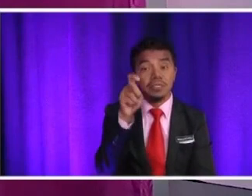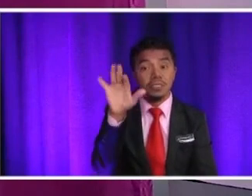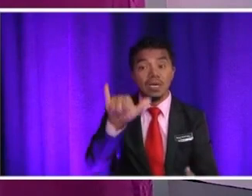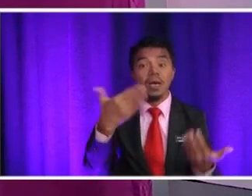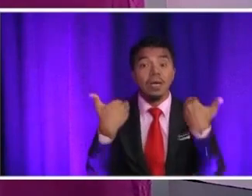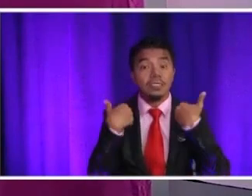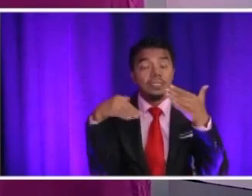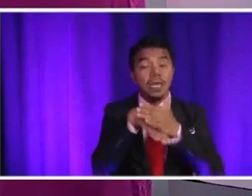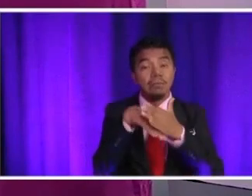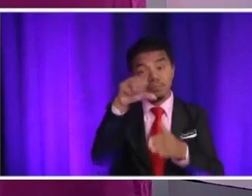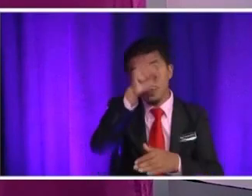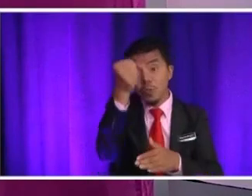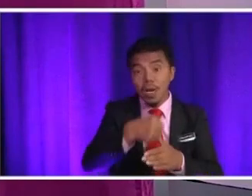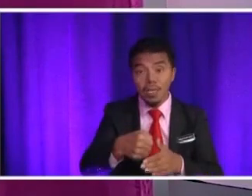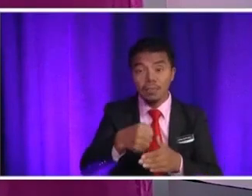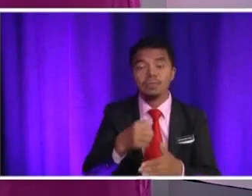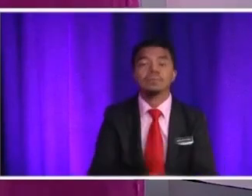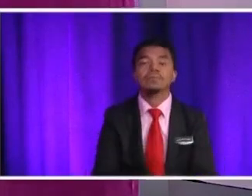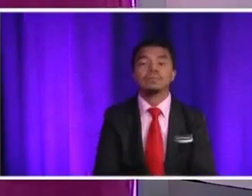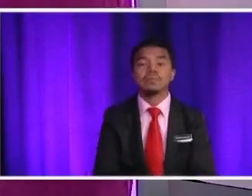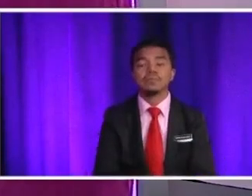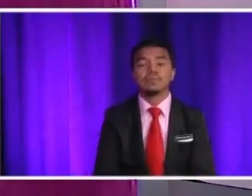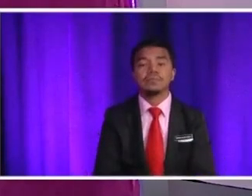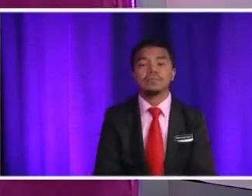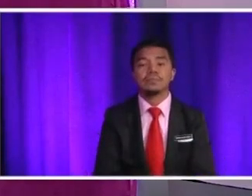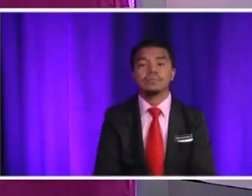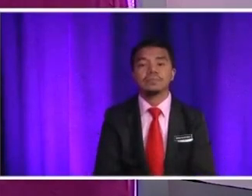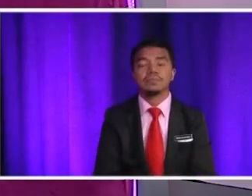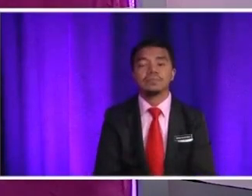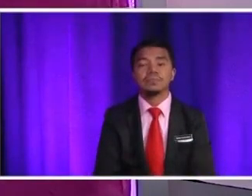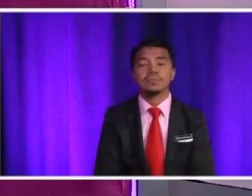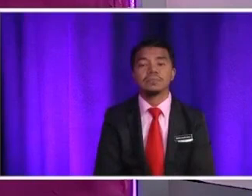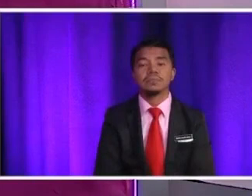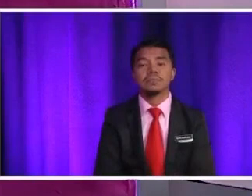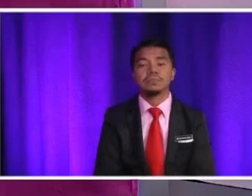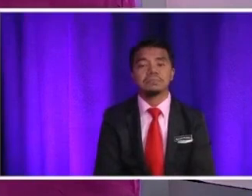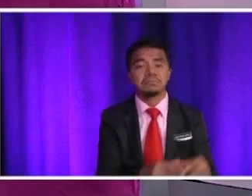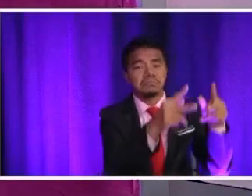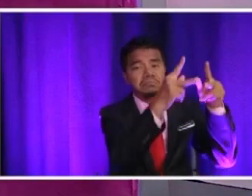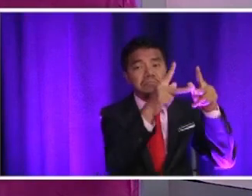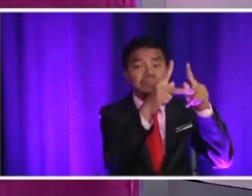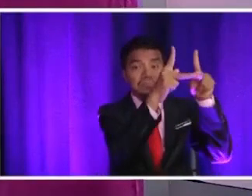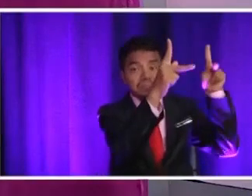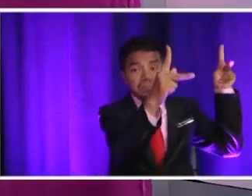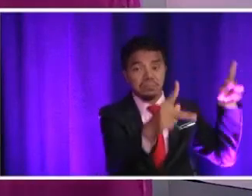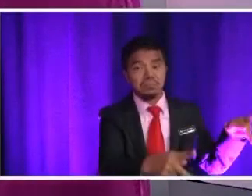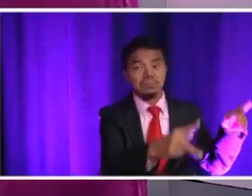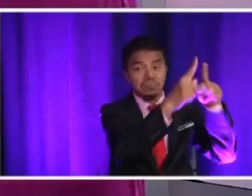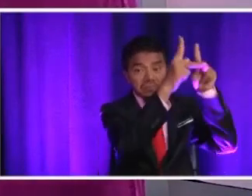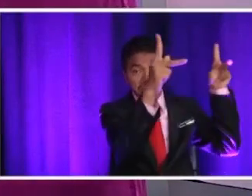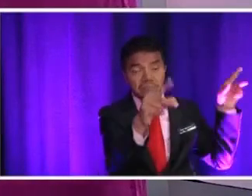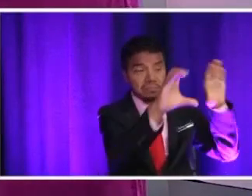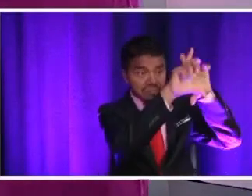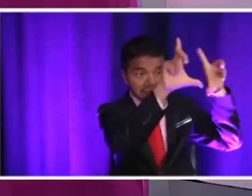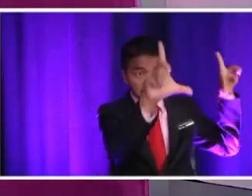Betul. Jadi dekat soalan tu dia kata hanya kain rentang. Jadi dari segi logik akal kita, kain rentang maknanya dekat situ je